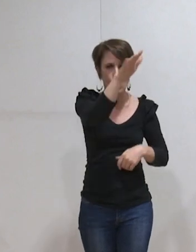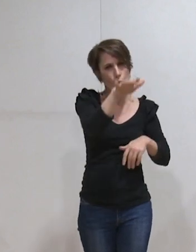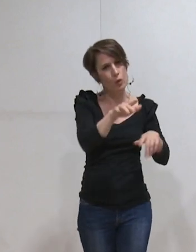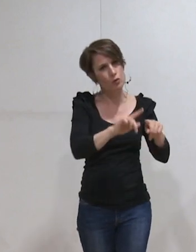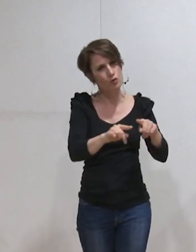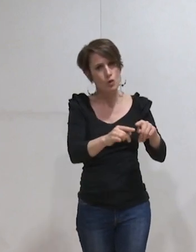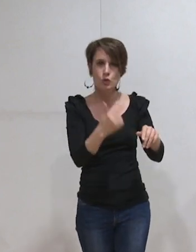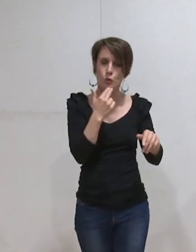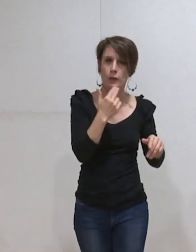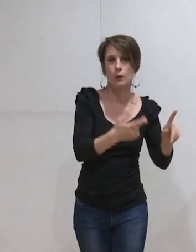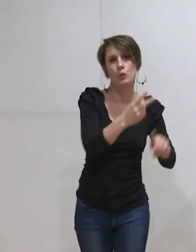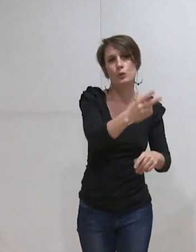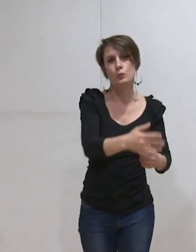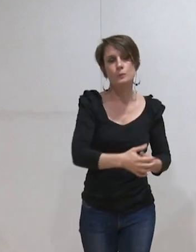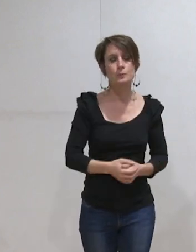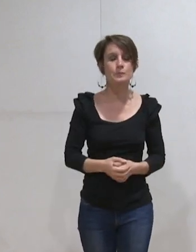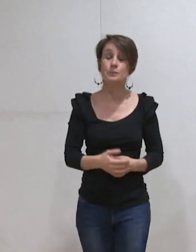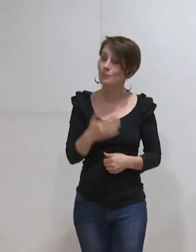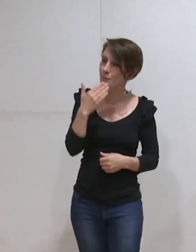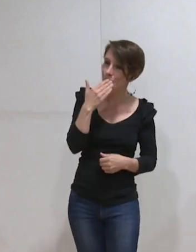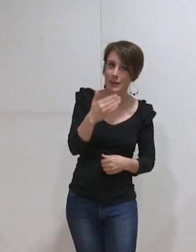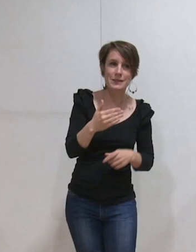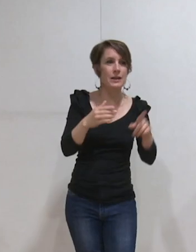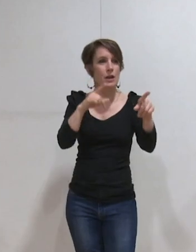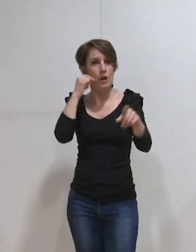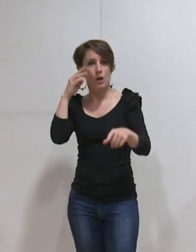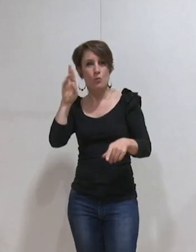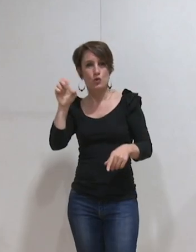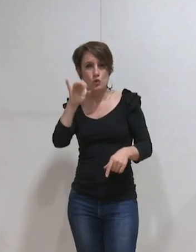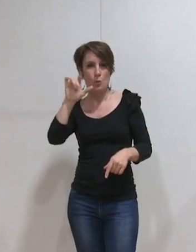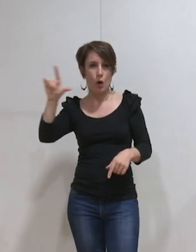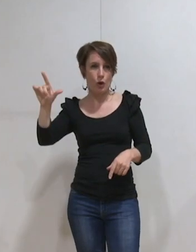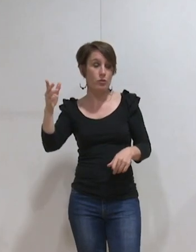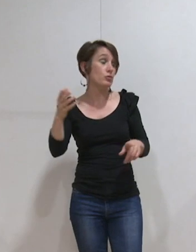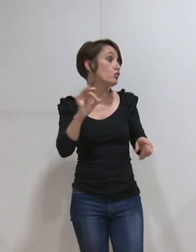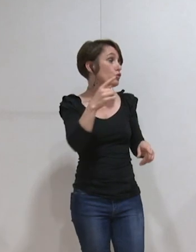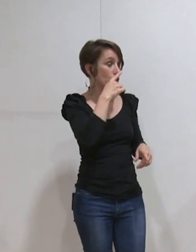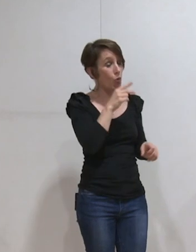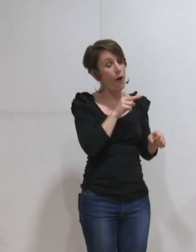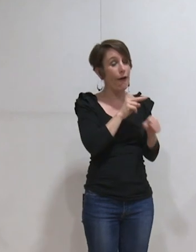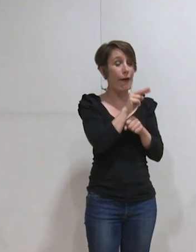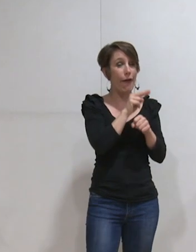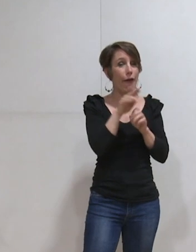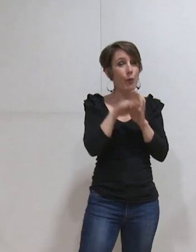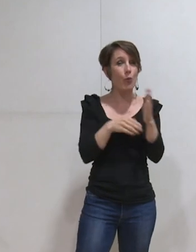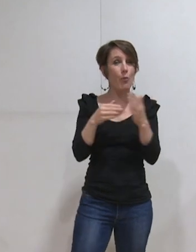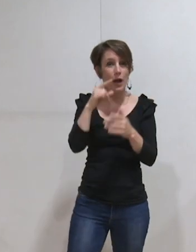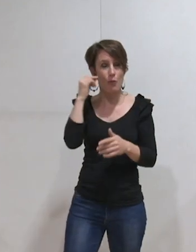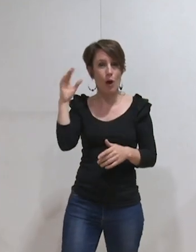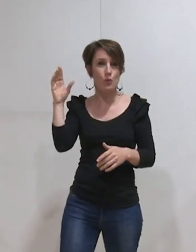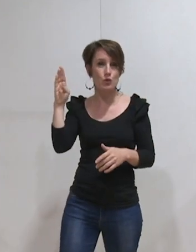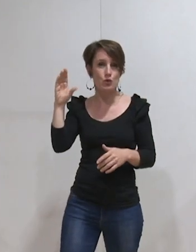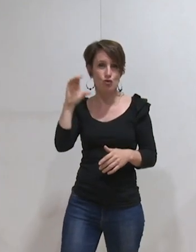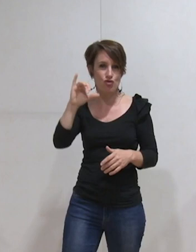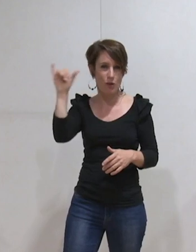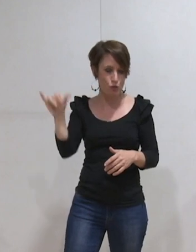performante merci Monsieur Breuil oui je serais beaucoup moins cynique Mathieu chamussi simplement encore une fois pour vous faire remarquer